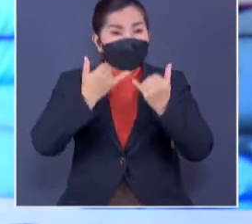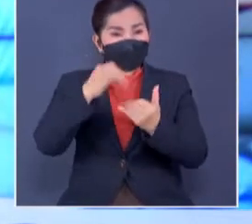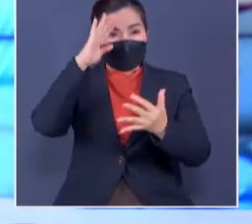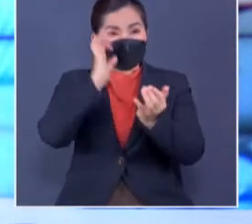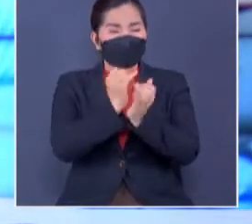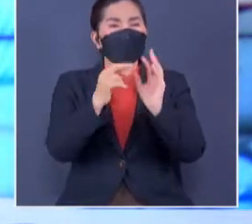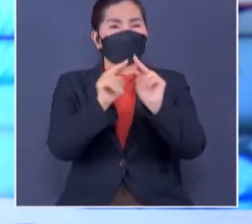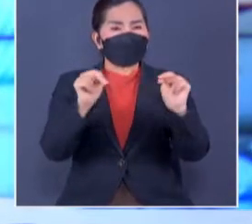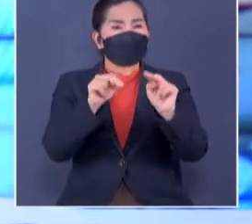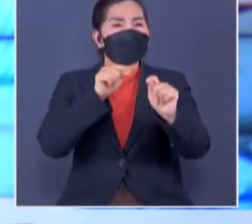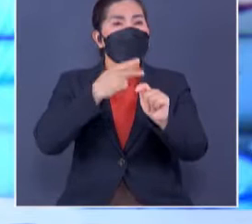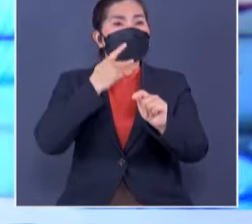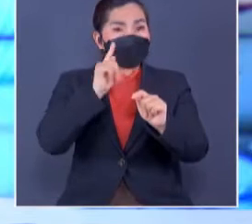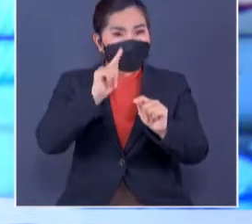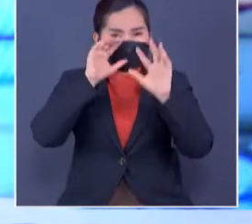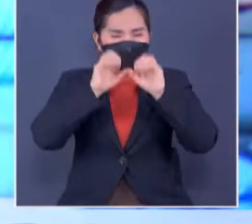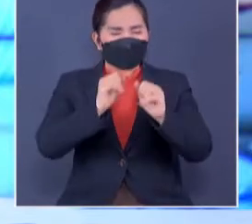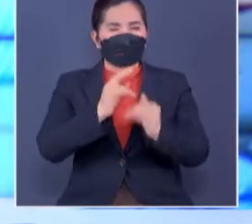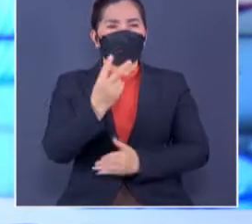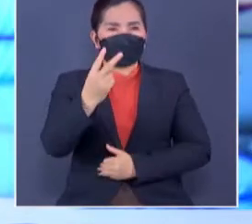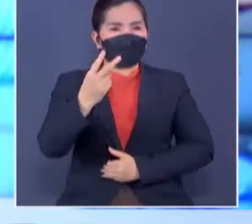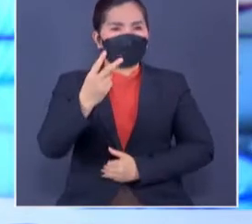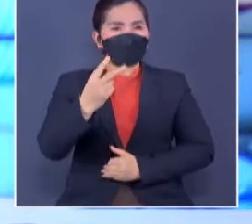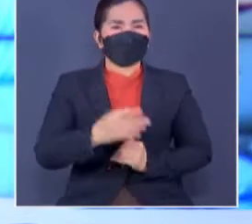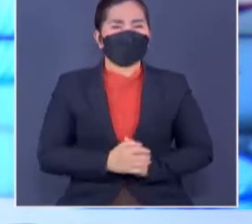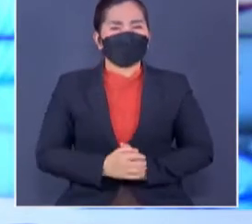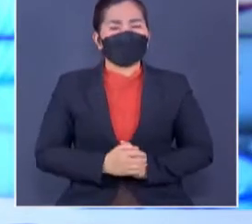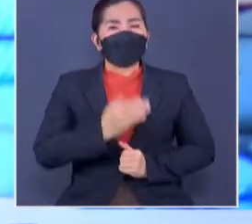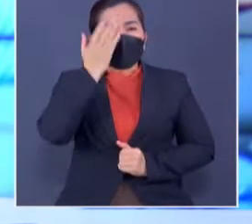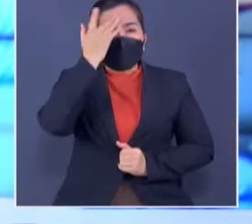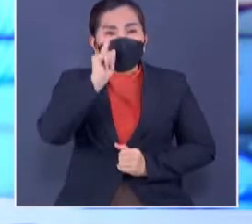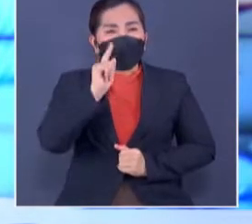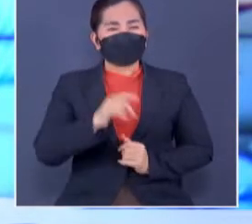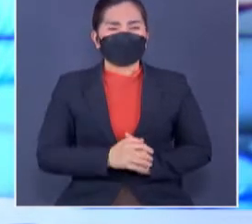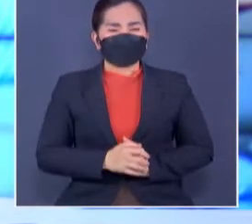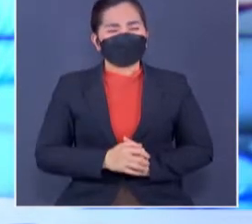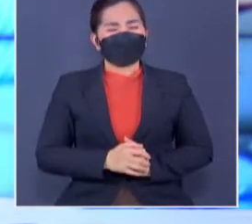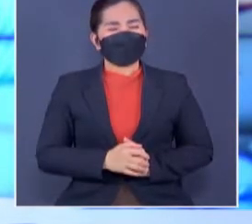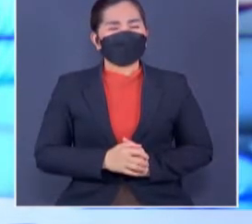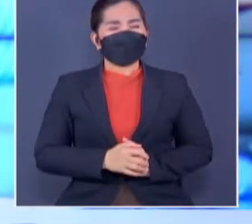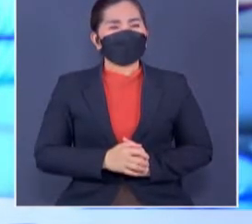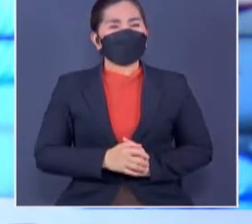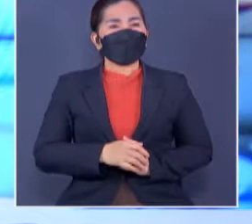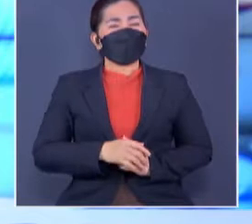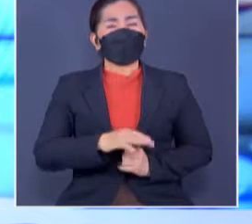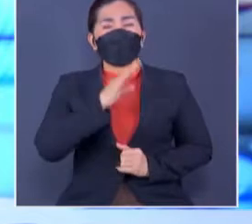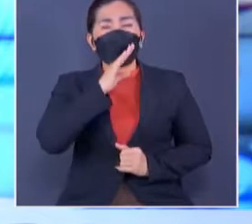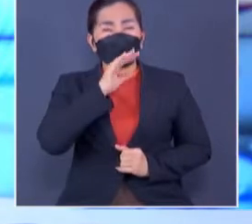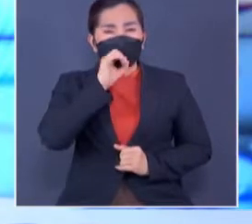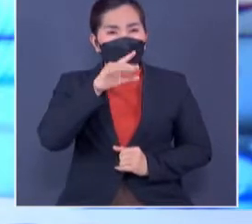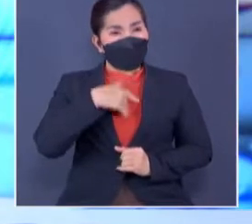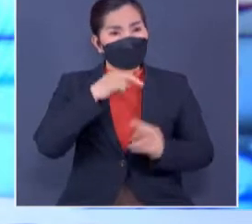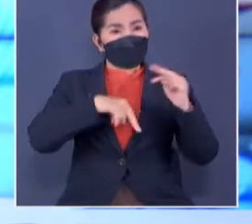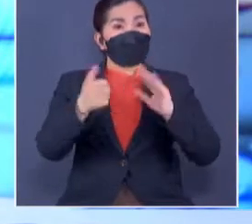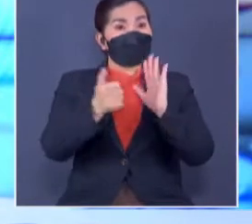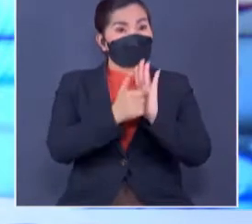ามารถที่จะจับตัวผู้ต้องหา2คนได้นะคะที่สวมรอยเป็นผู้ดูแลเพจแอดมินของพิมพ์ริพายแล้วก็หลอกให้ผู้เสีย